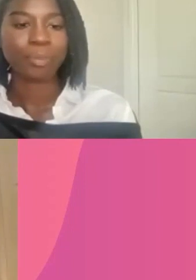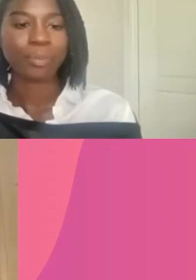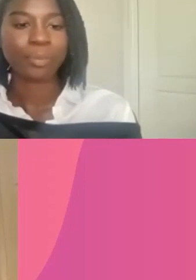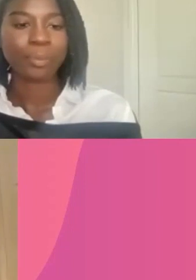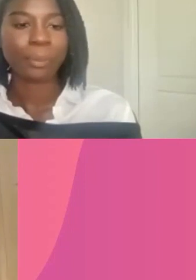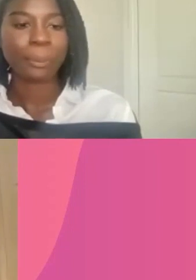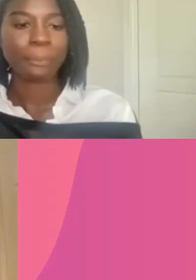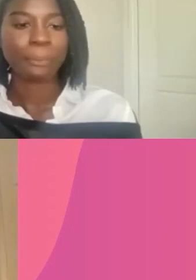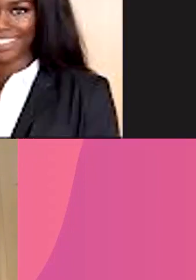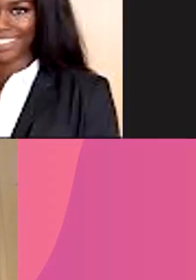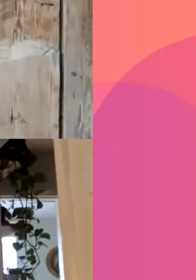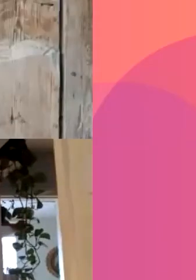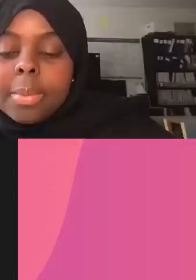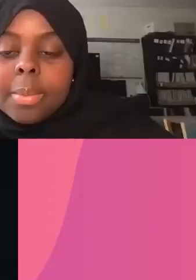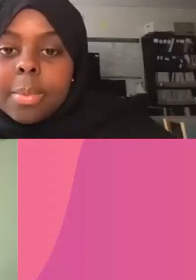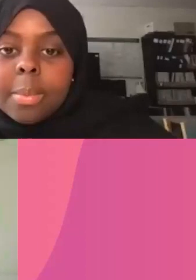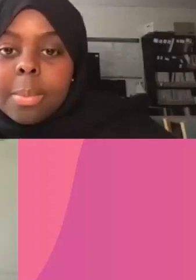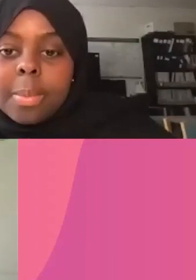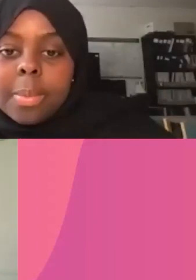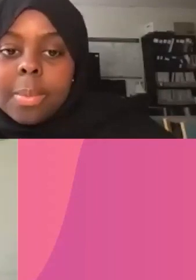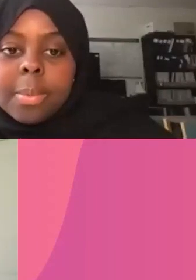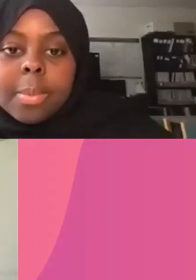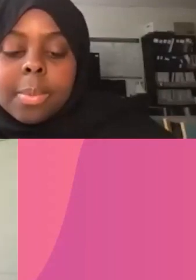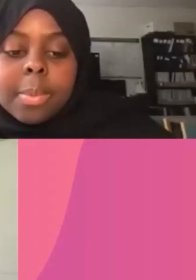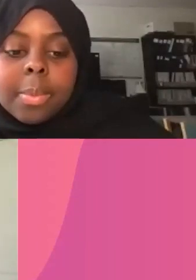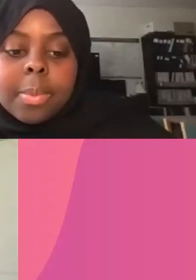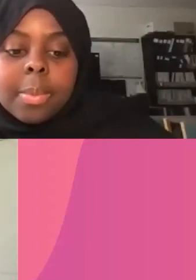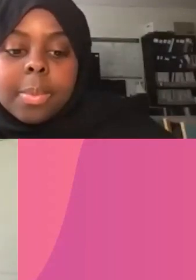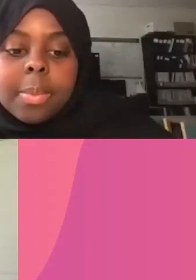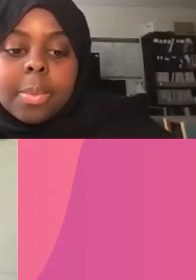Prochaine question pour le Dr Samira Omar.